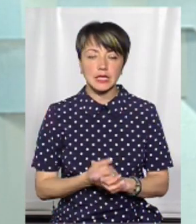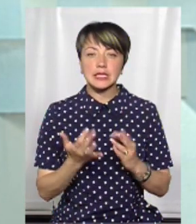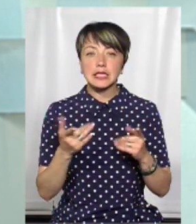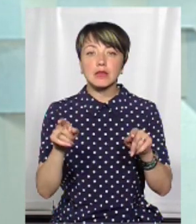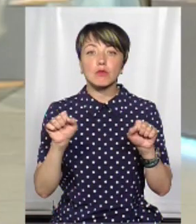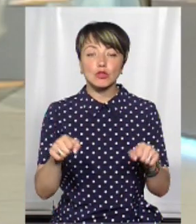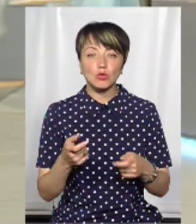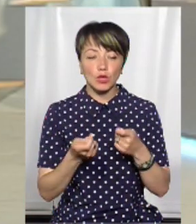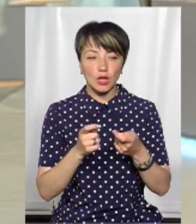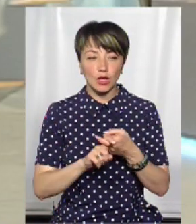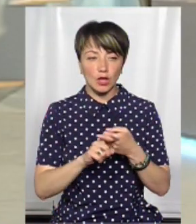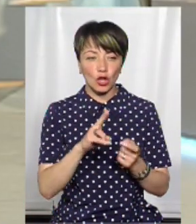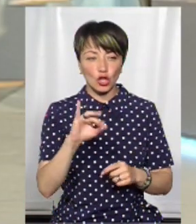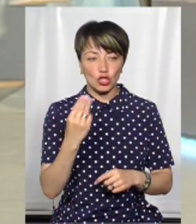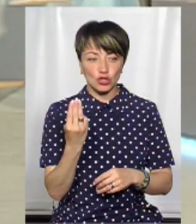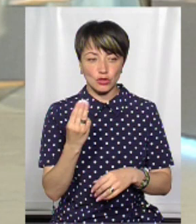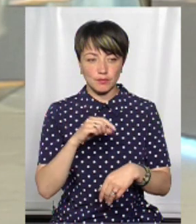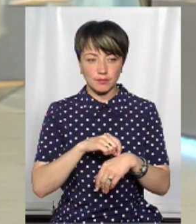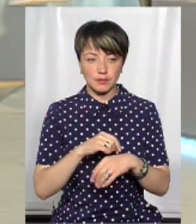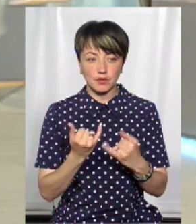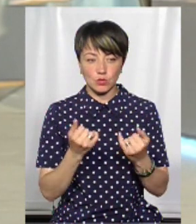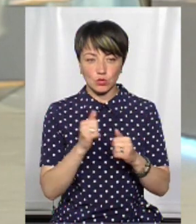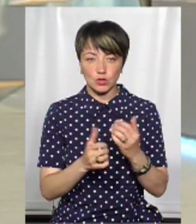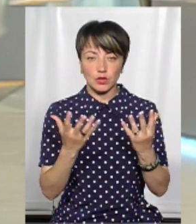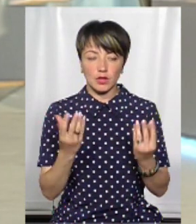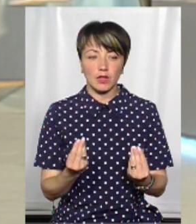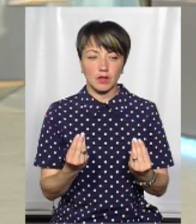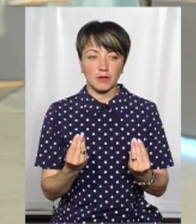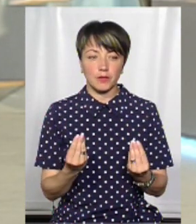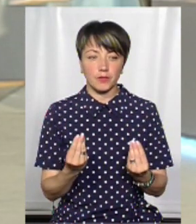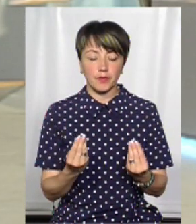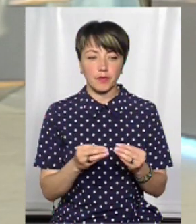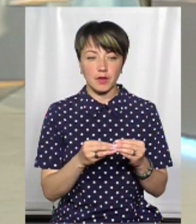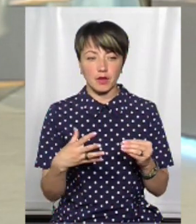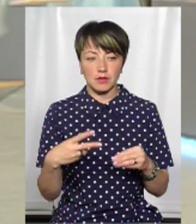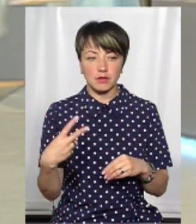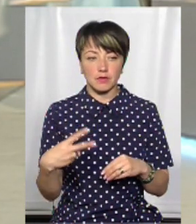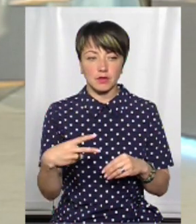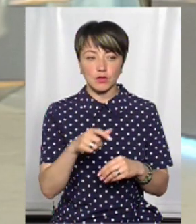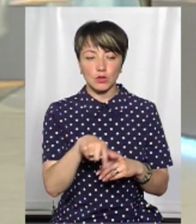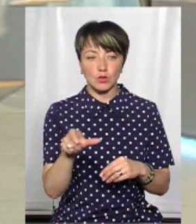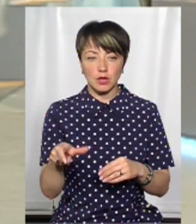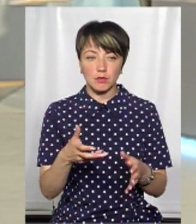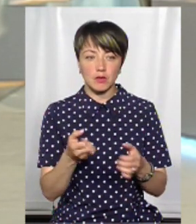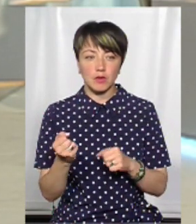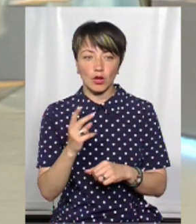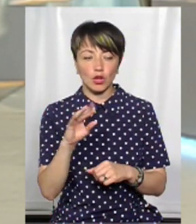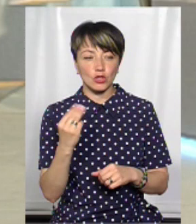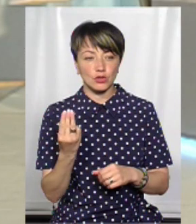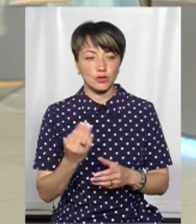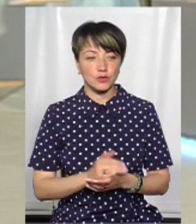Скільки там може бути кліщів? Да? Бо зараз кожен день ми, наприклад, до прикладу, десь 15-20 людей приймаємо з